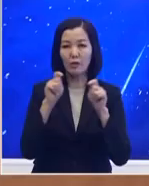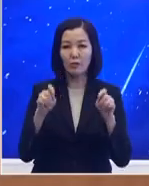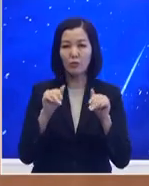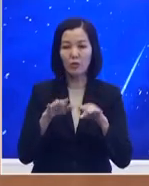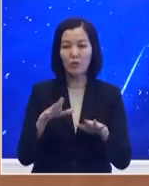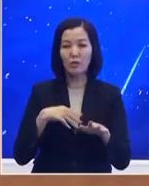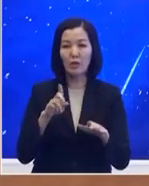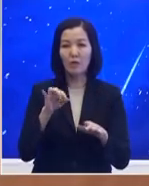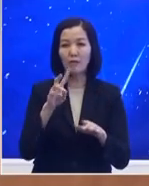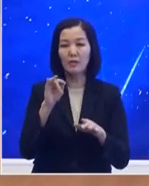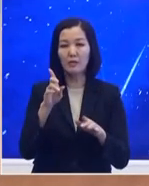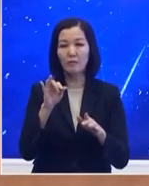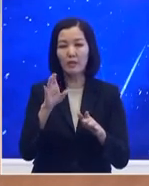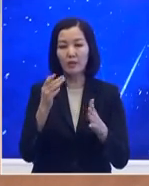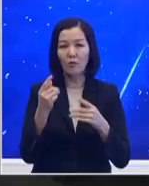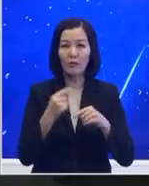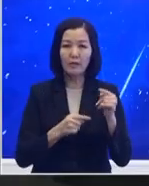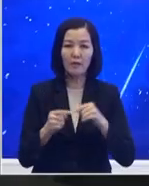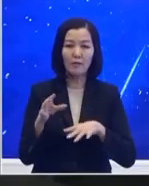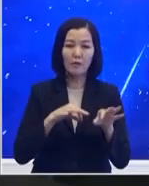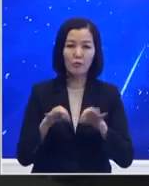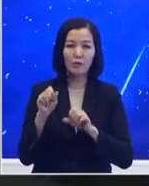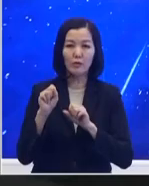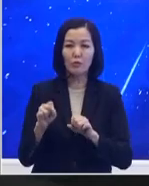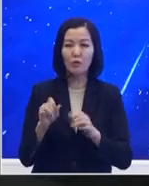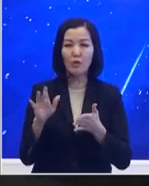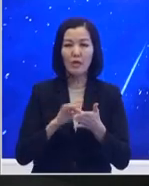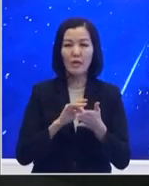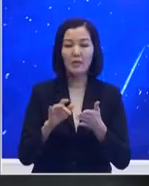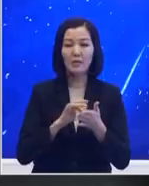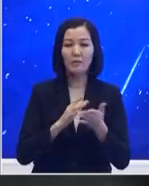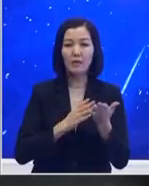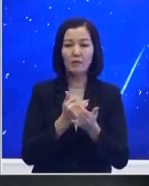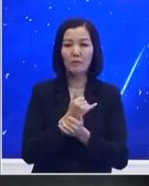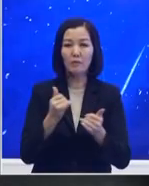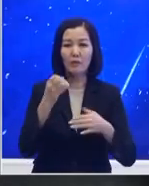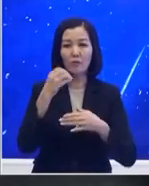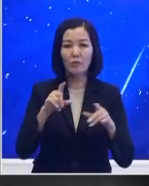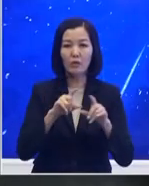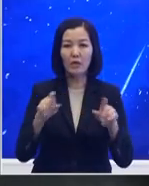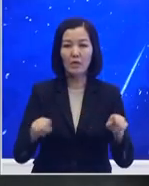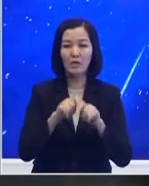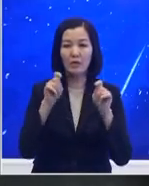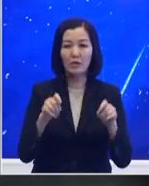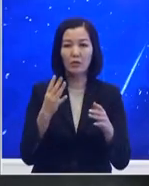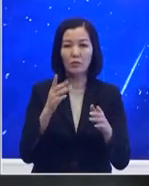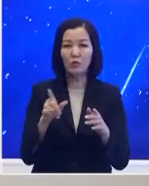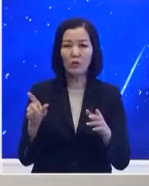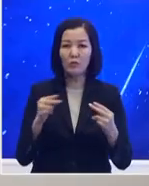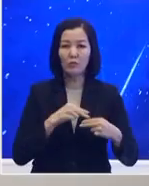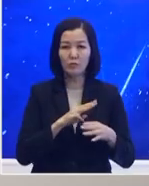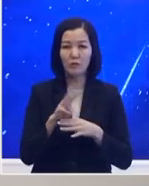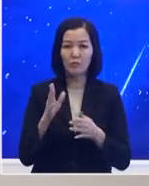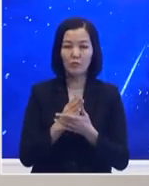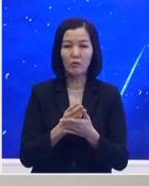Бизнес бастау бағдарламасымен өзінің бизнес жобасын қорғап, есепті қызмет орталығын ашты. Қазір 4 адамды жұмыспен қамтып отыр.